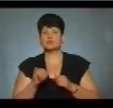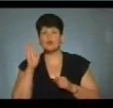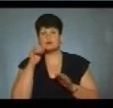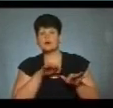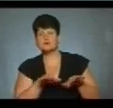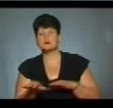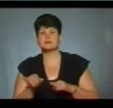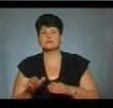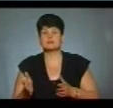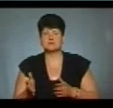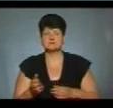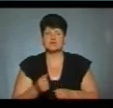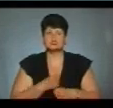багато